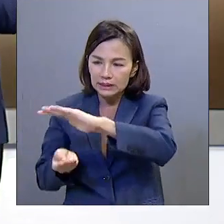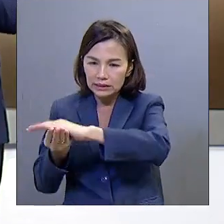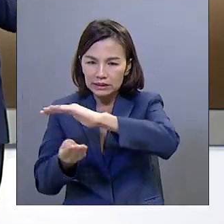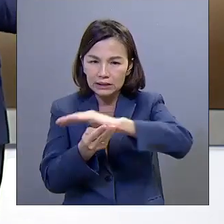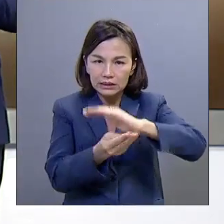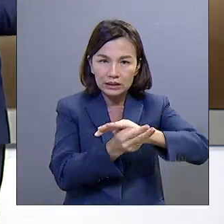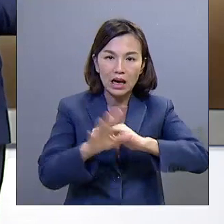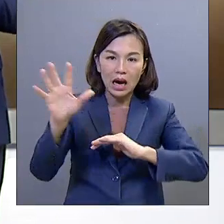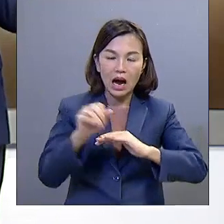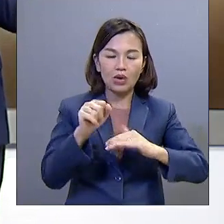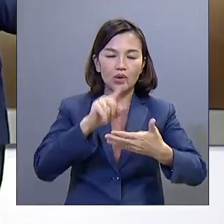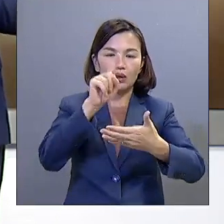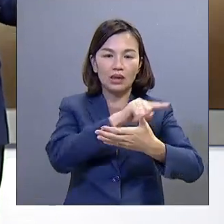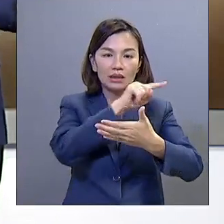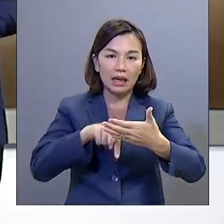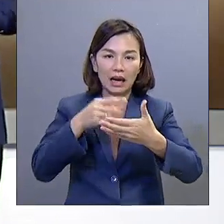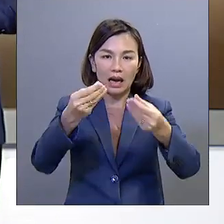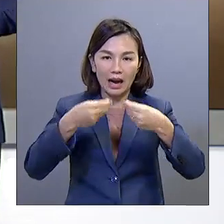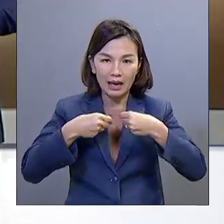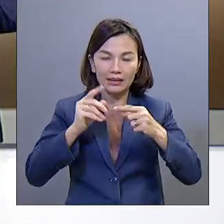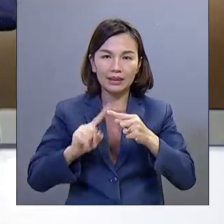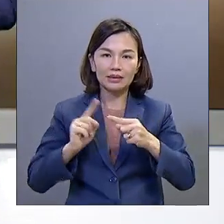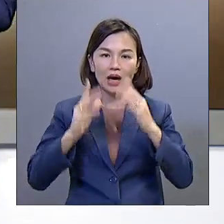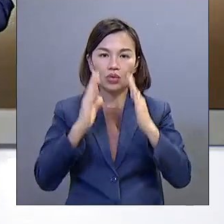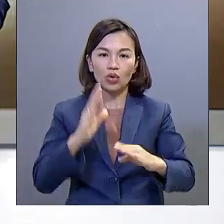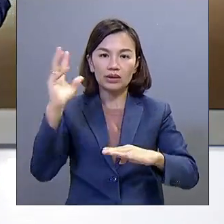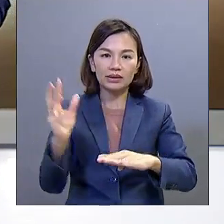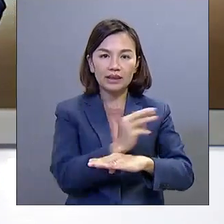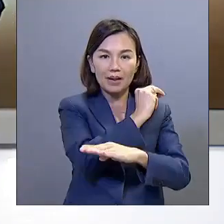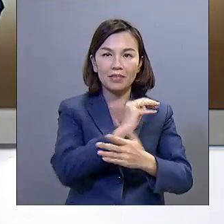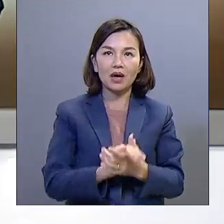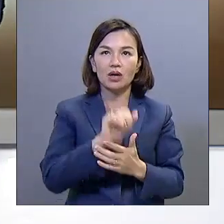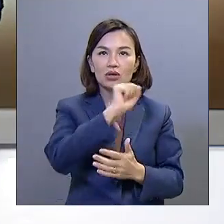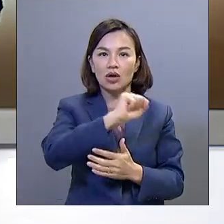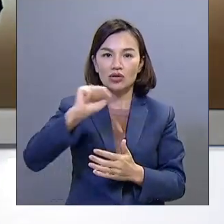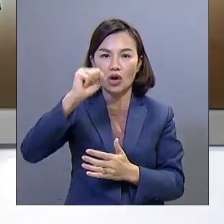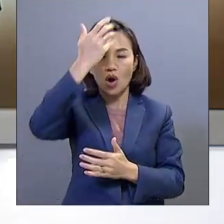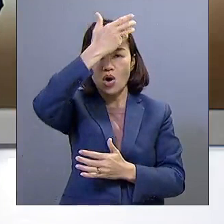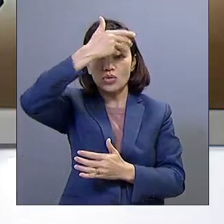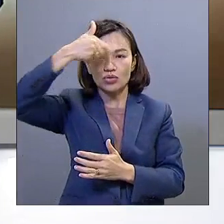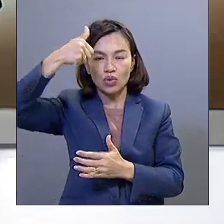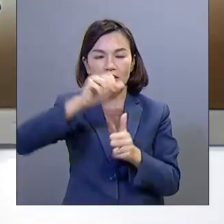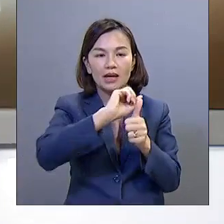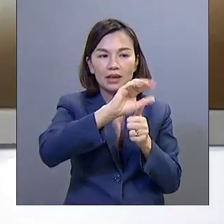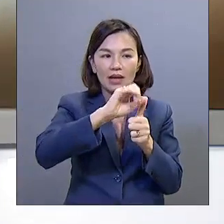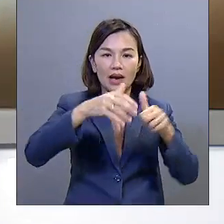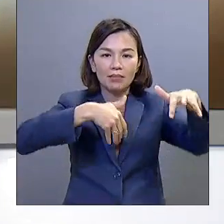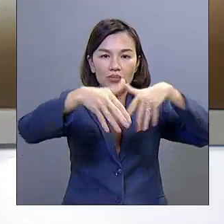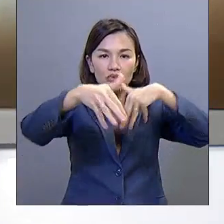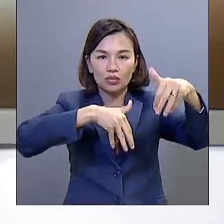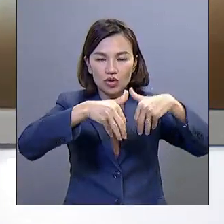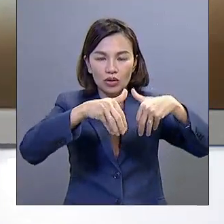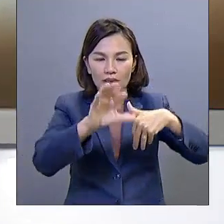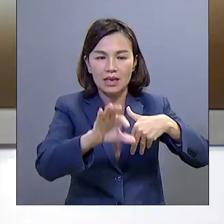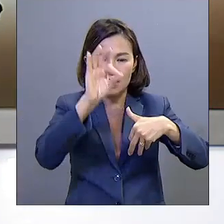เป็นที่มาของการกล่าวย้ำจากนักการเมืองอาวุโสอย่างชวนหลีกภัยที่แนะให้ประชาชนเลือกผู้แทนที่